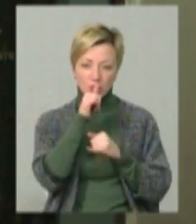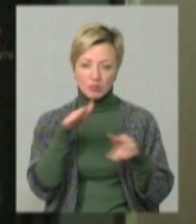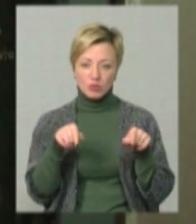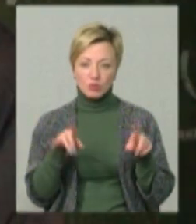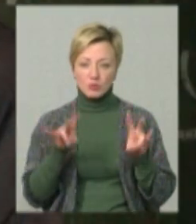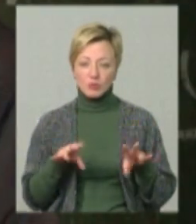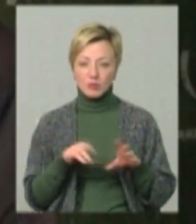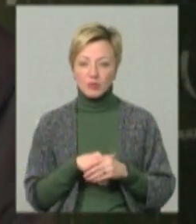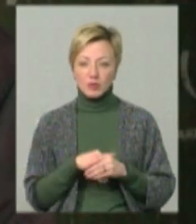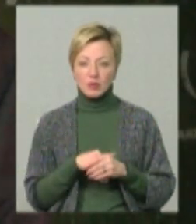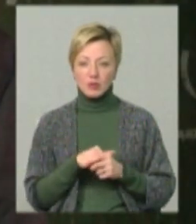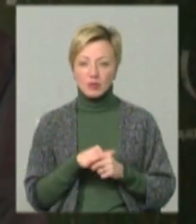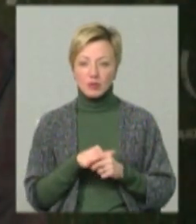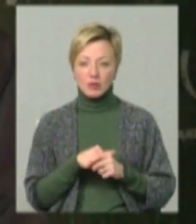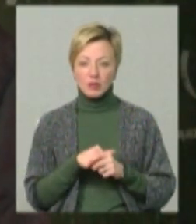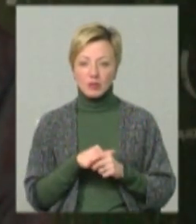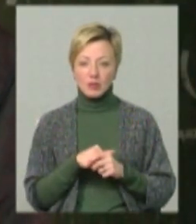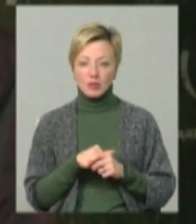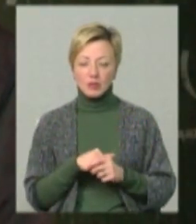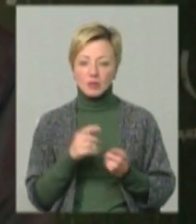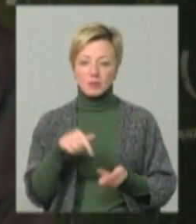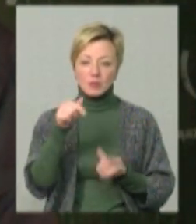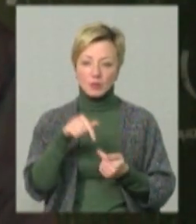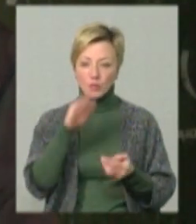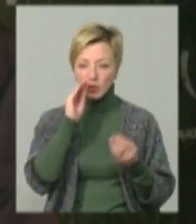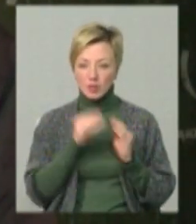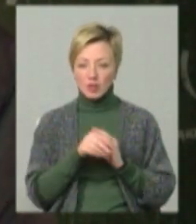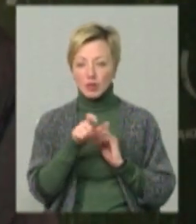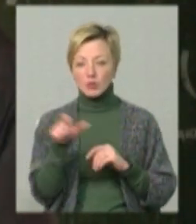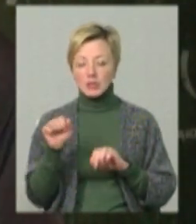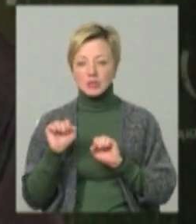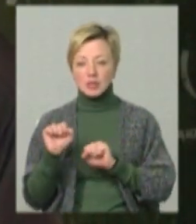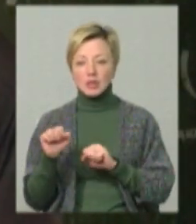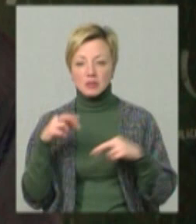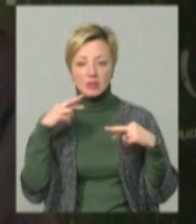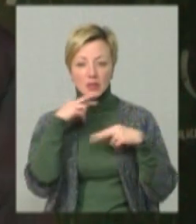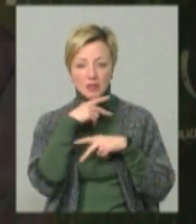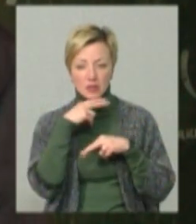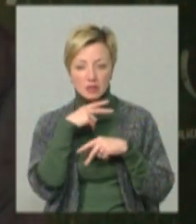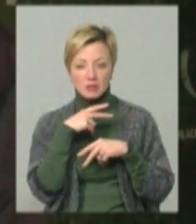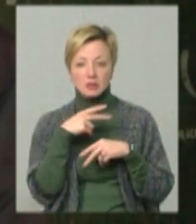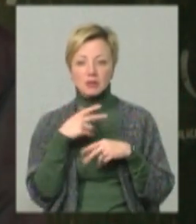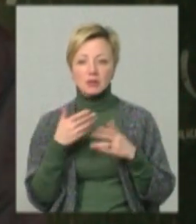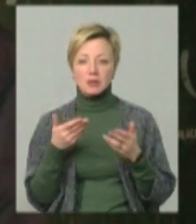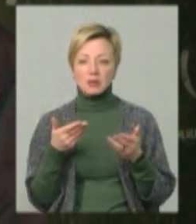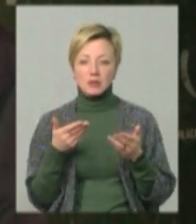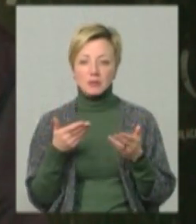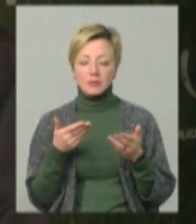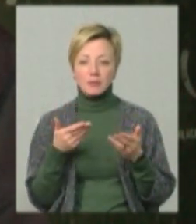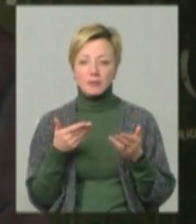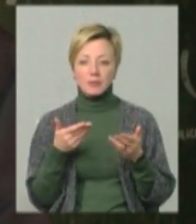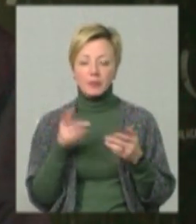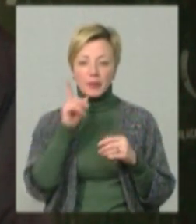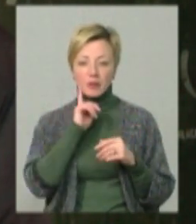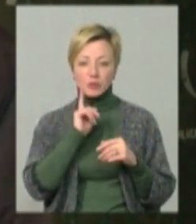зможуть перебувати. Предназначено для укриття людей від захисту радіаційного вилучення, от,